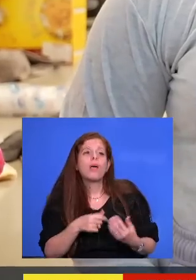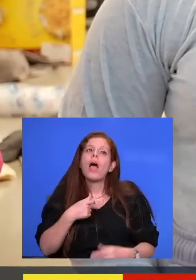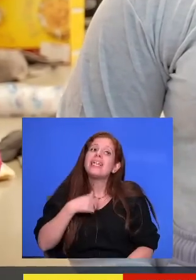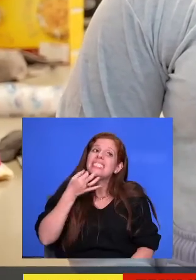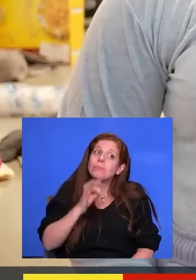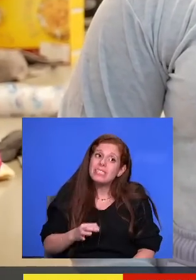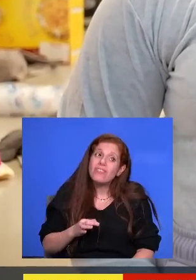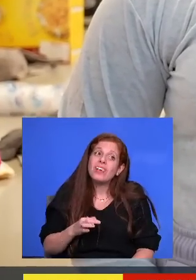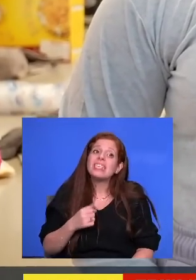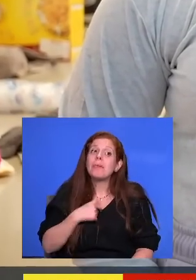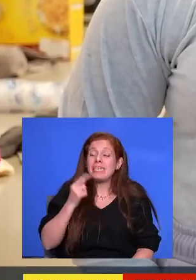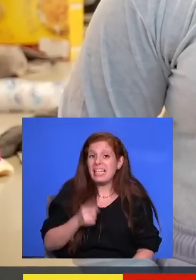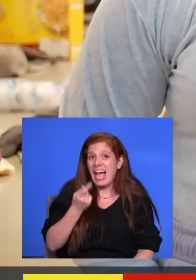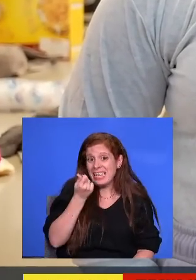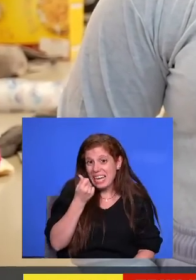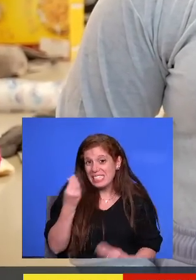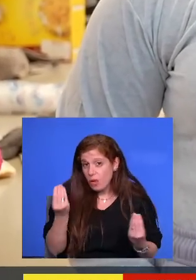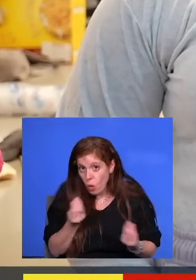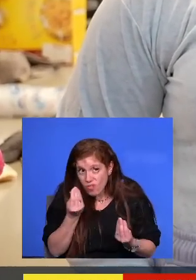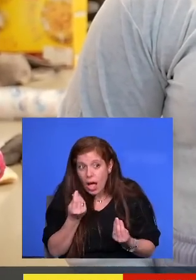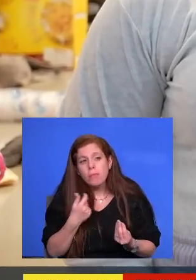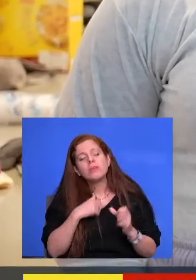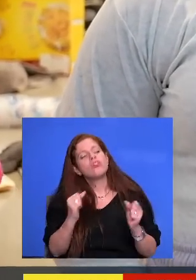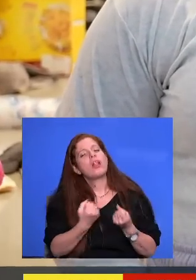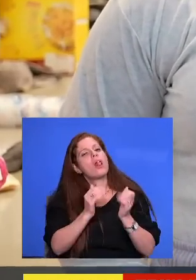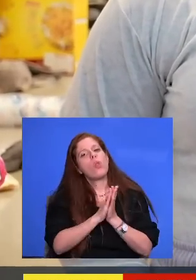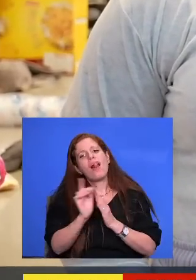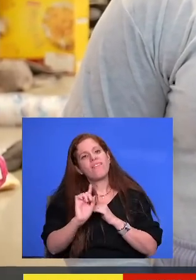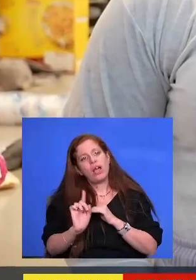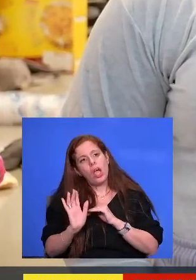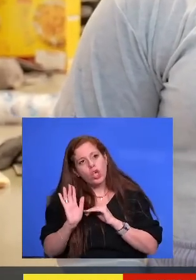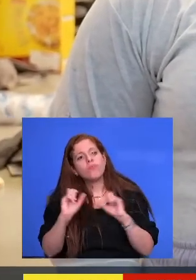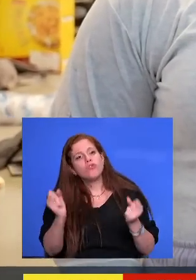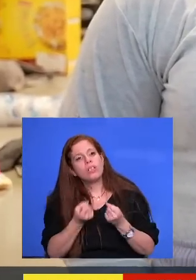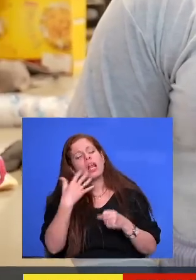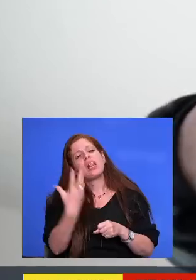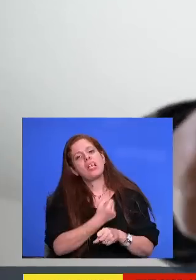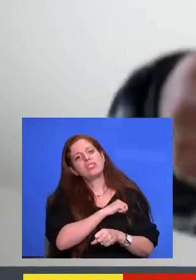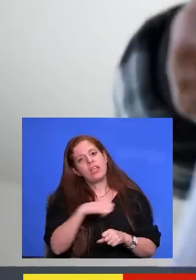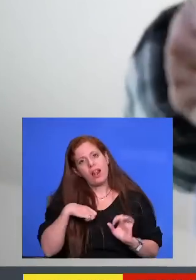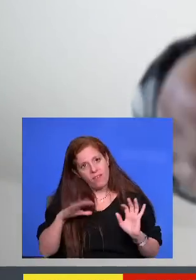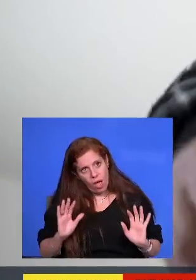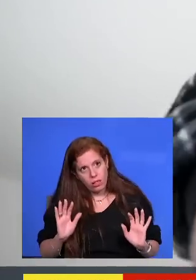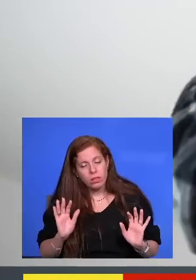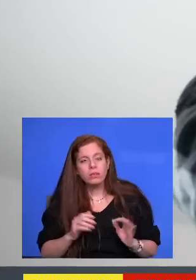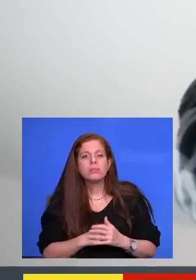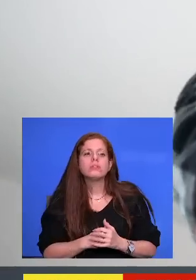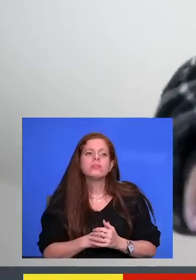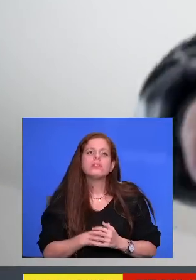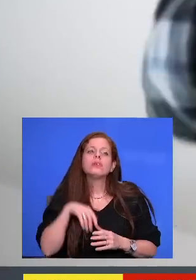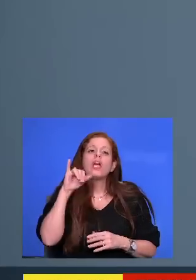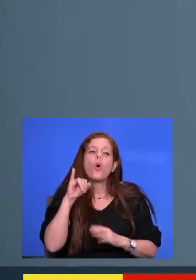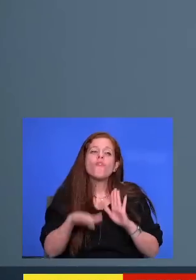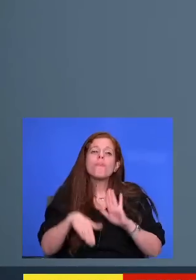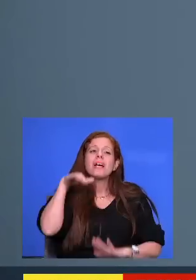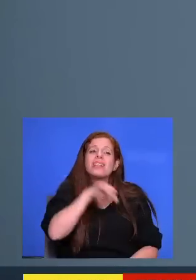ספציפית, כאילו אם אני צריכה כסף או דברים, אני משתדלת לא לבקש ממנו ומשתדלת להשיג את זה בכוחות עצמי. יעקב מגדל לבדו